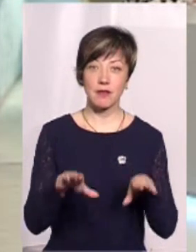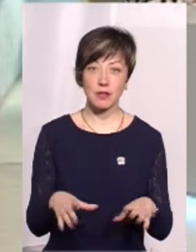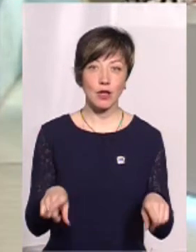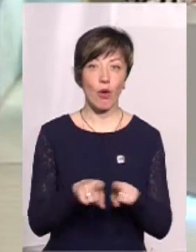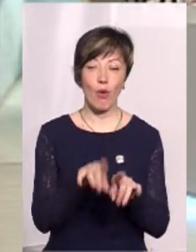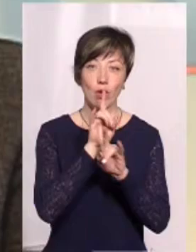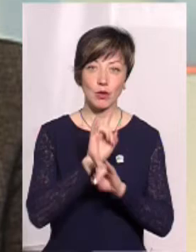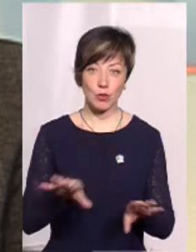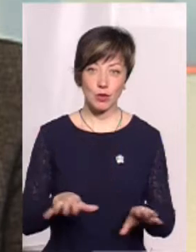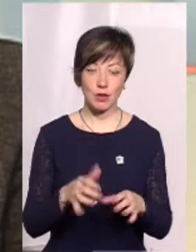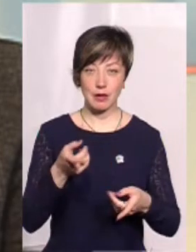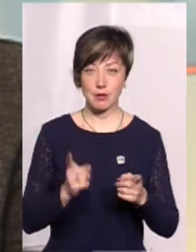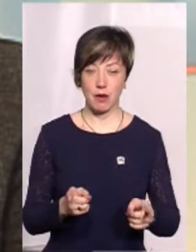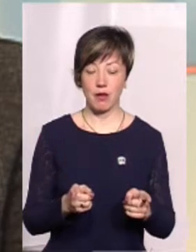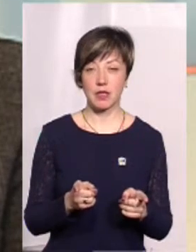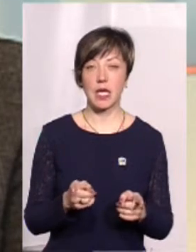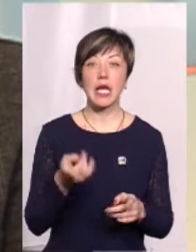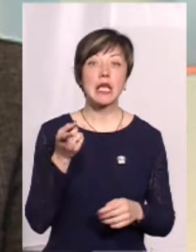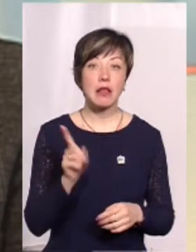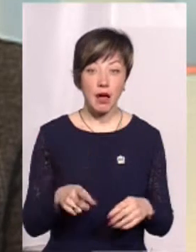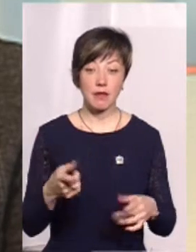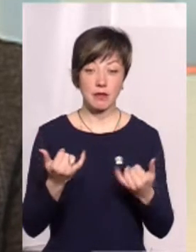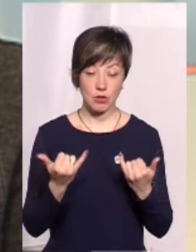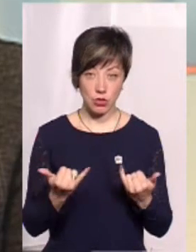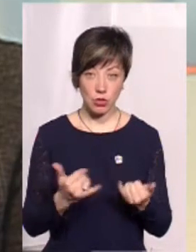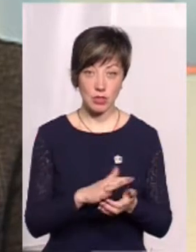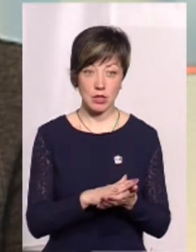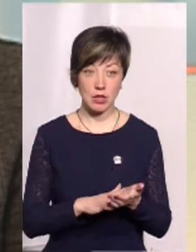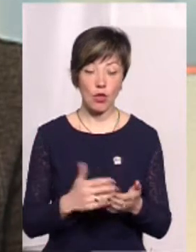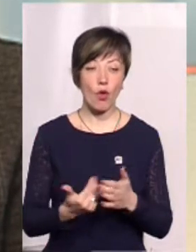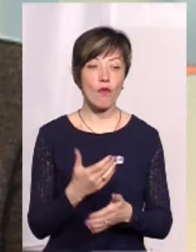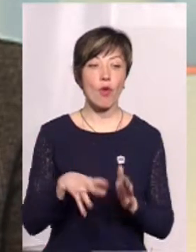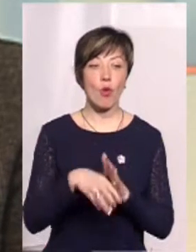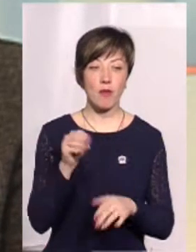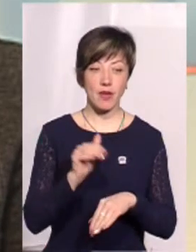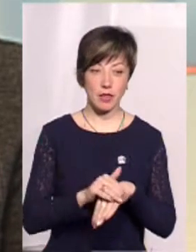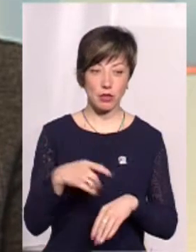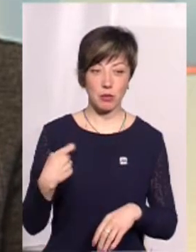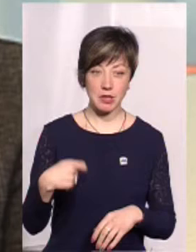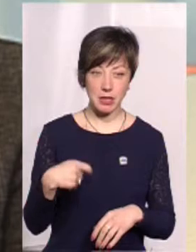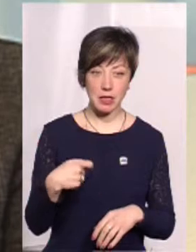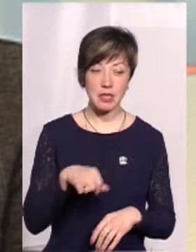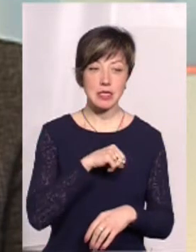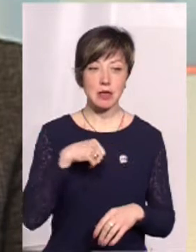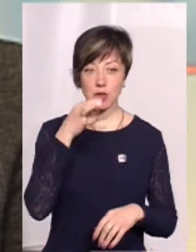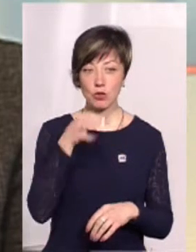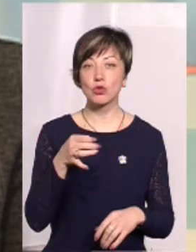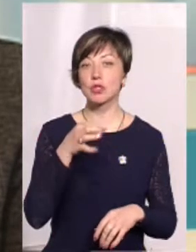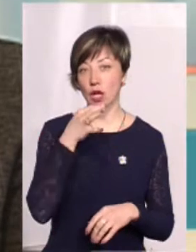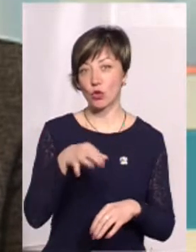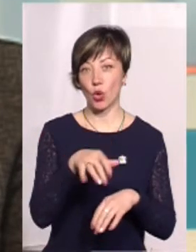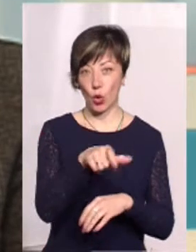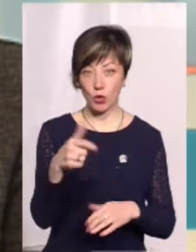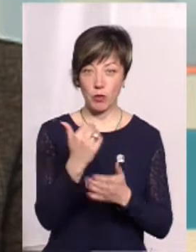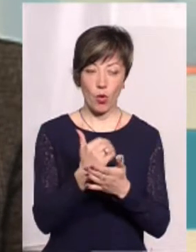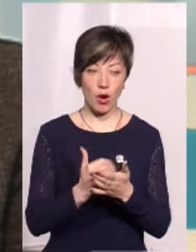Ну, такого не буде, ну, насправді. І от навіть чинний, ну, не чинний, новообраний фактично президент, він сам сказав, що скажуть люди, ну,